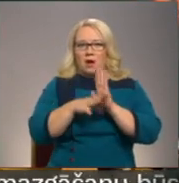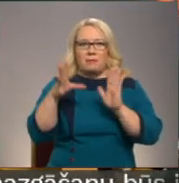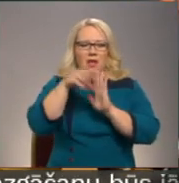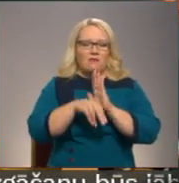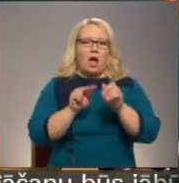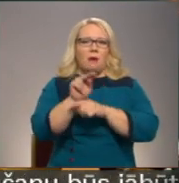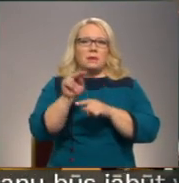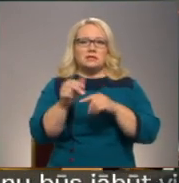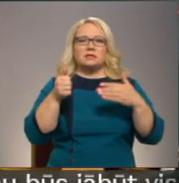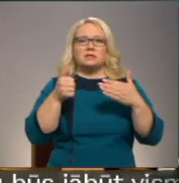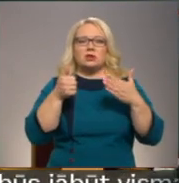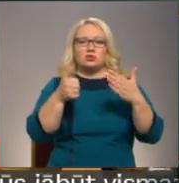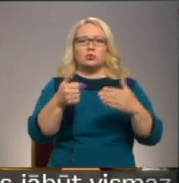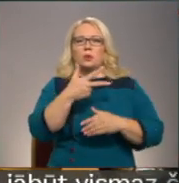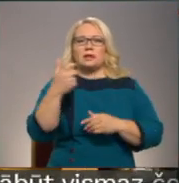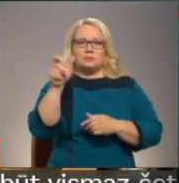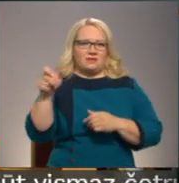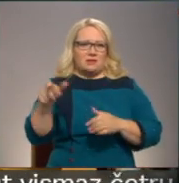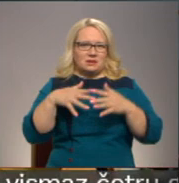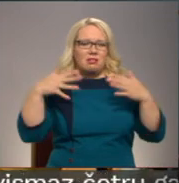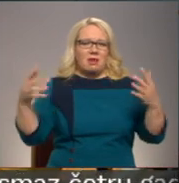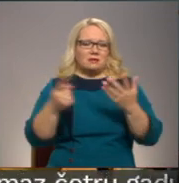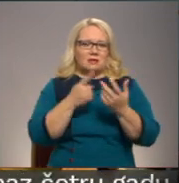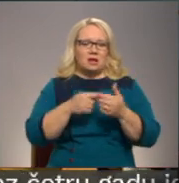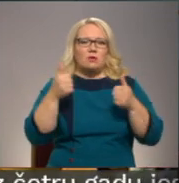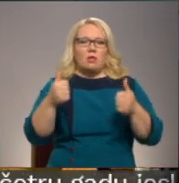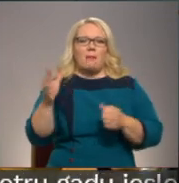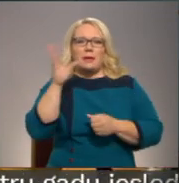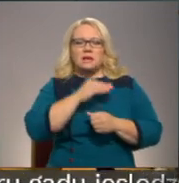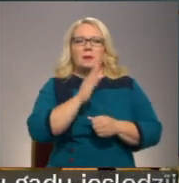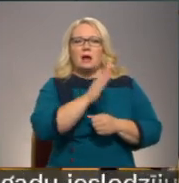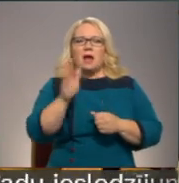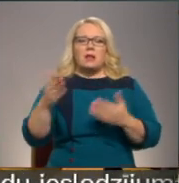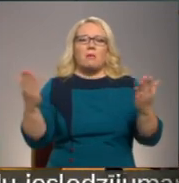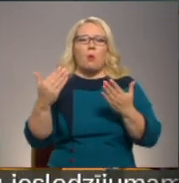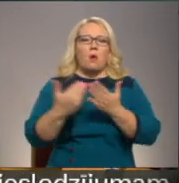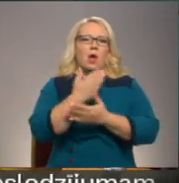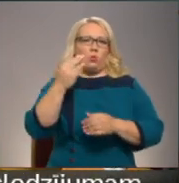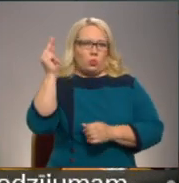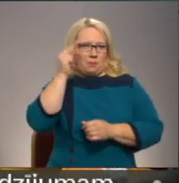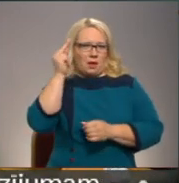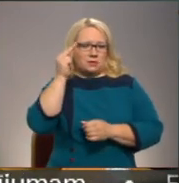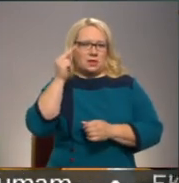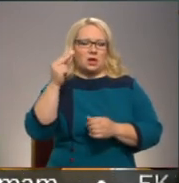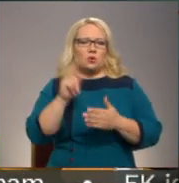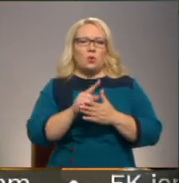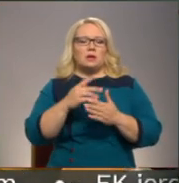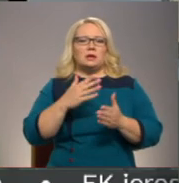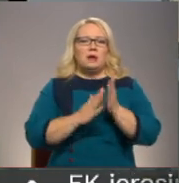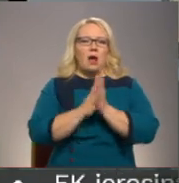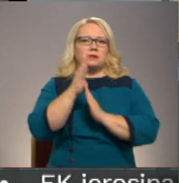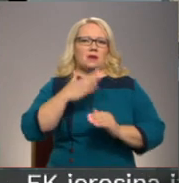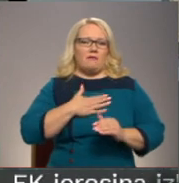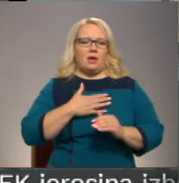apmācīti 6300 cilvēki. Tas ir liels skaits un laba iespēja katram kaut ko jaunu iemācīties un celt savu